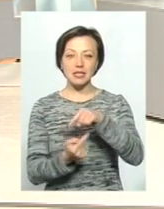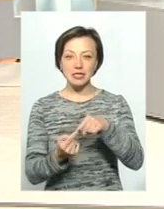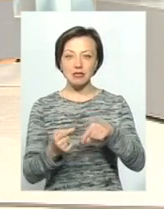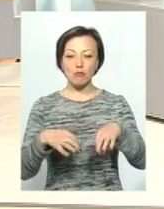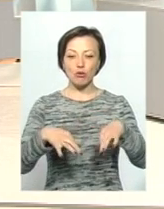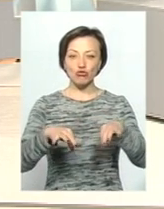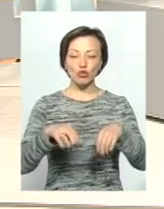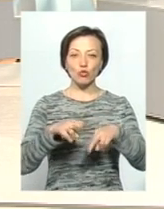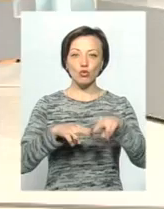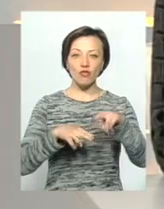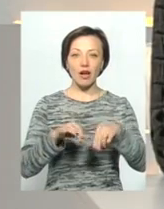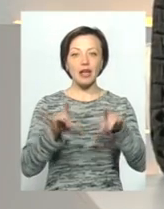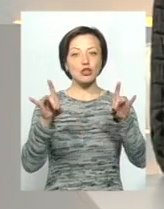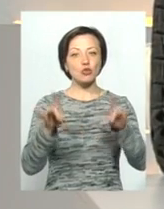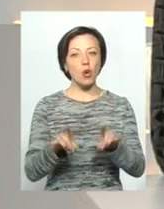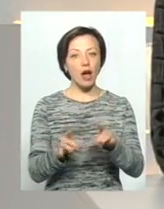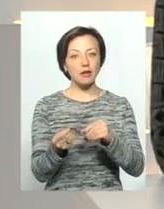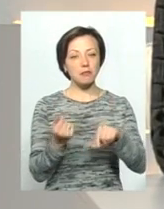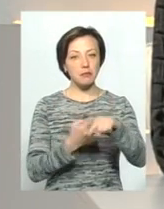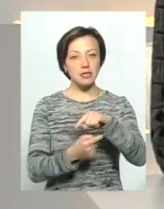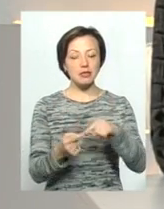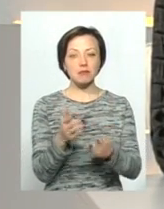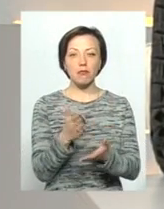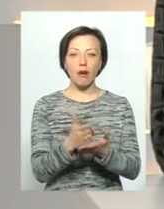бізнес-машинобудування, і ресторанний бізнес мали